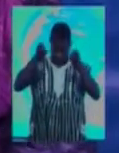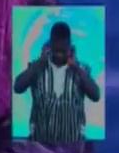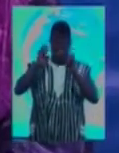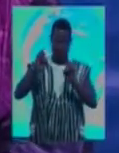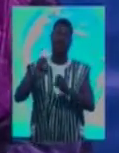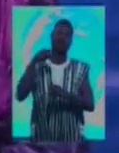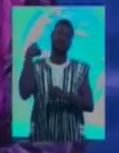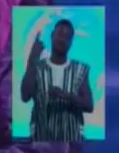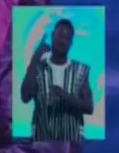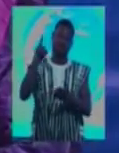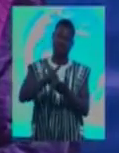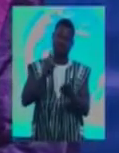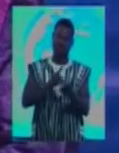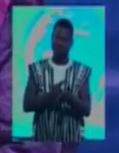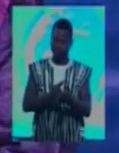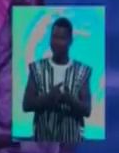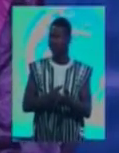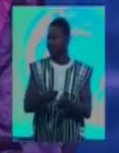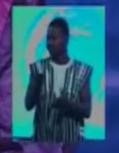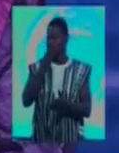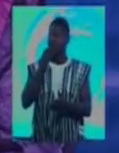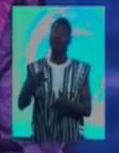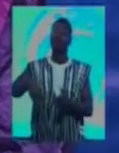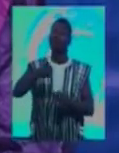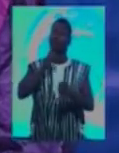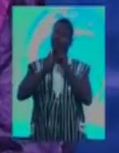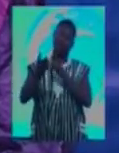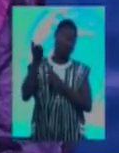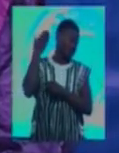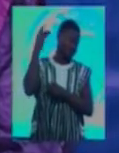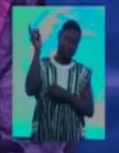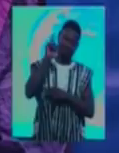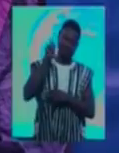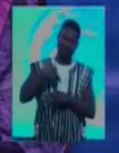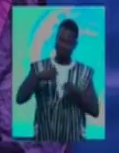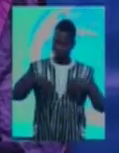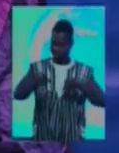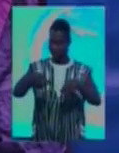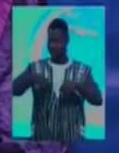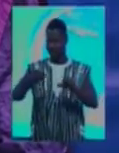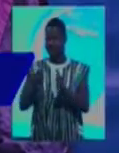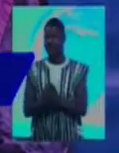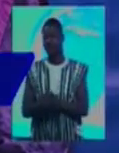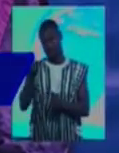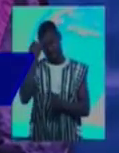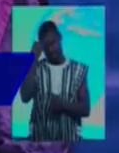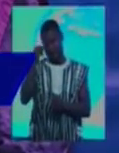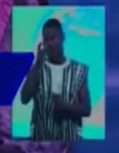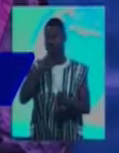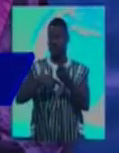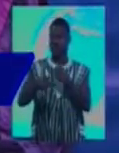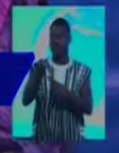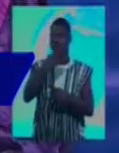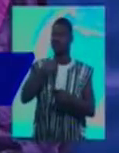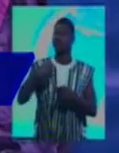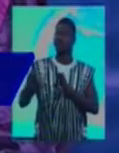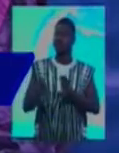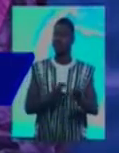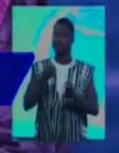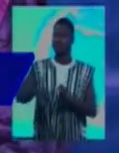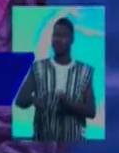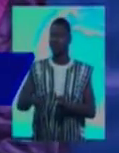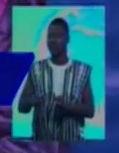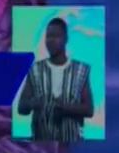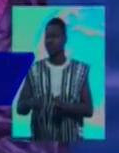Donc, comme vous avez mis ça au passé, j'enseigne toujours. C'est vrai que l'idée est venue du fait qu'on m'a